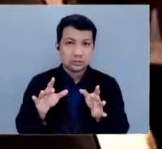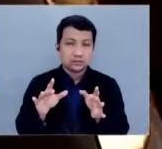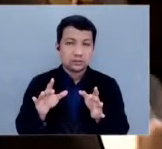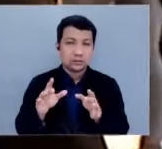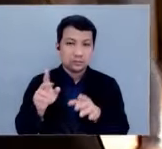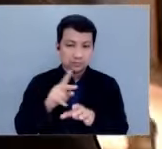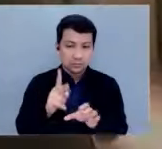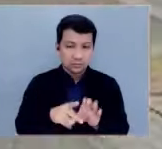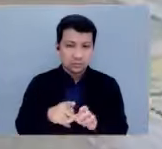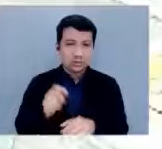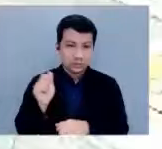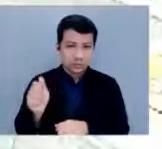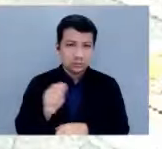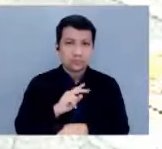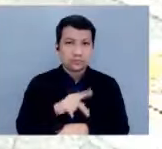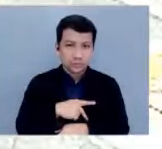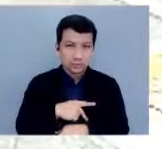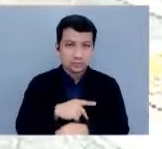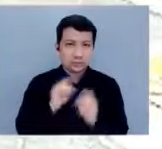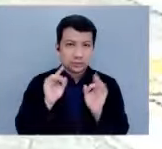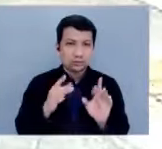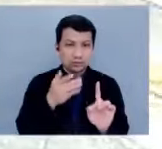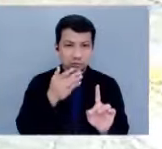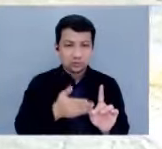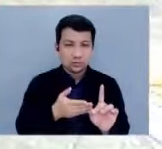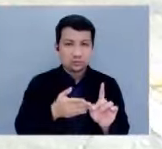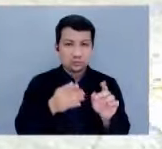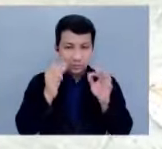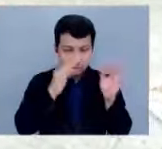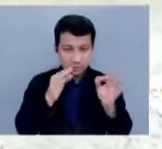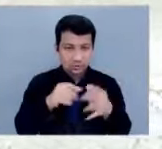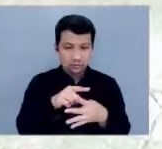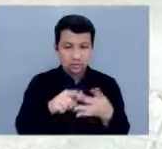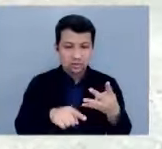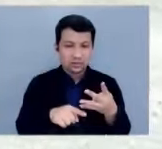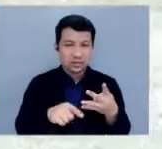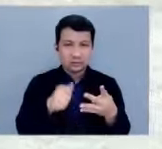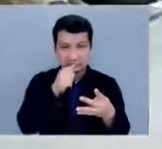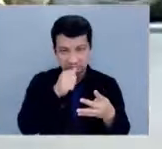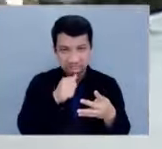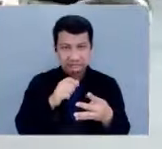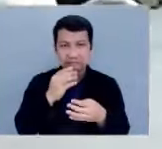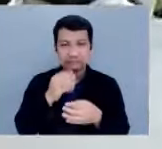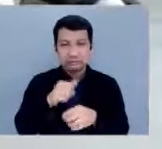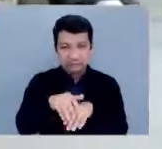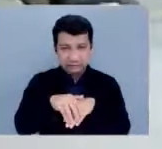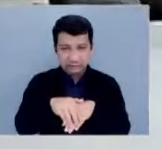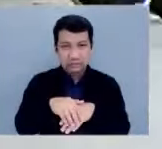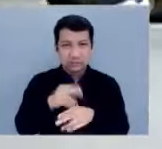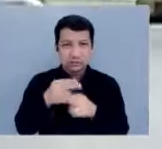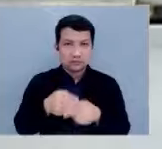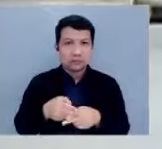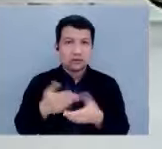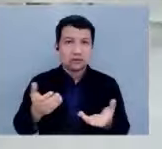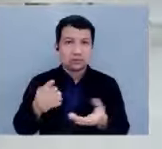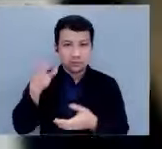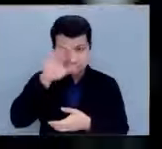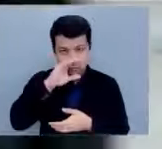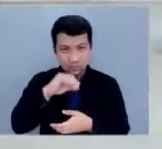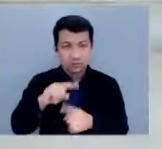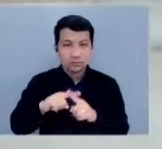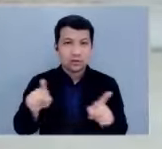them personally. Hindi na pinangalanan ang mga tumakas na bus driver, pero pinaghahanap na sila ngayon. Kung hindi